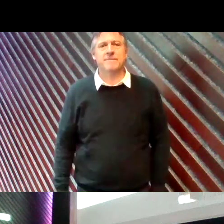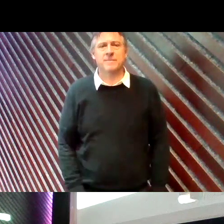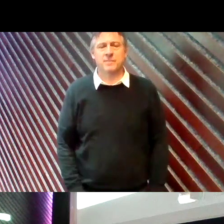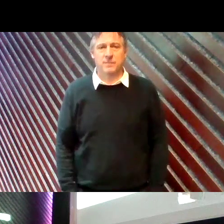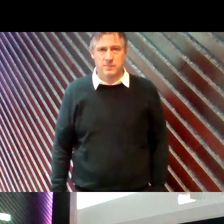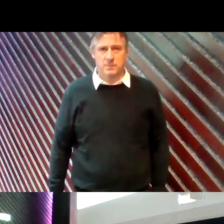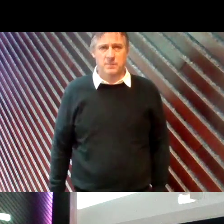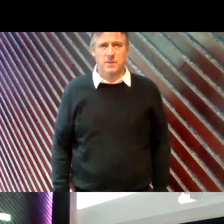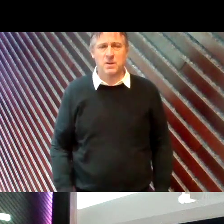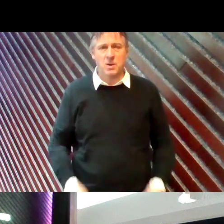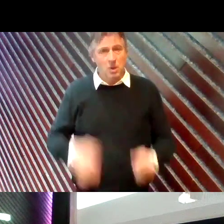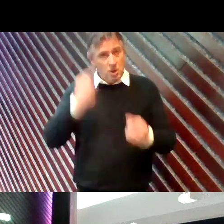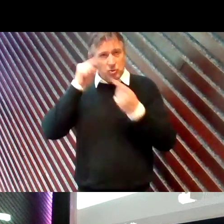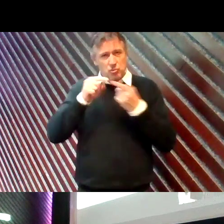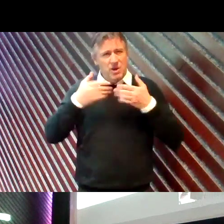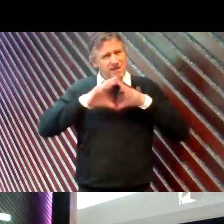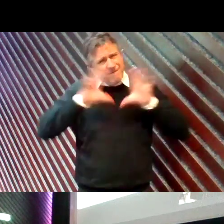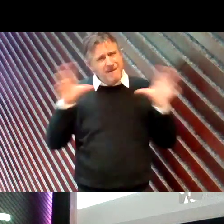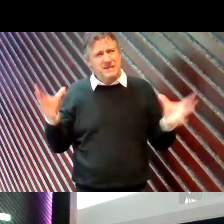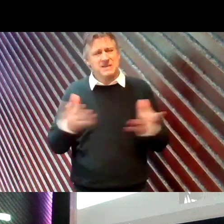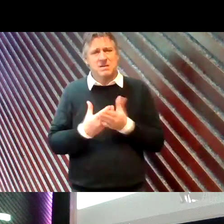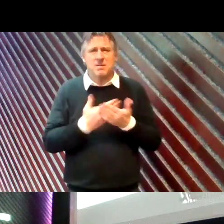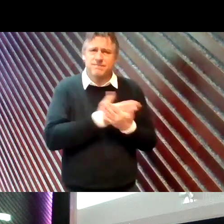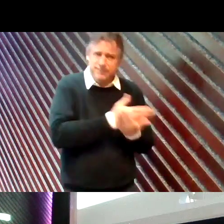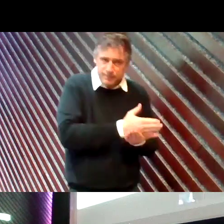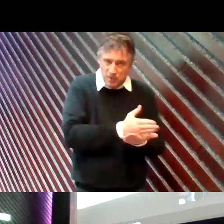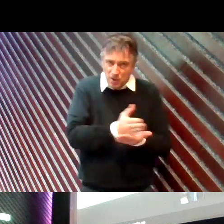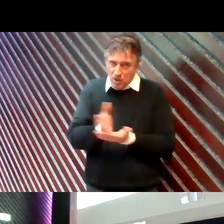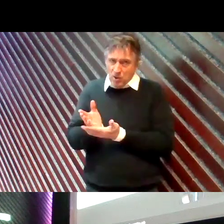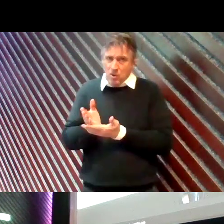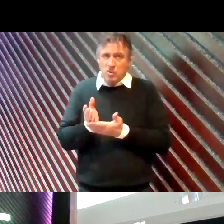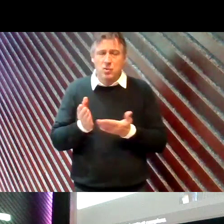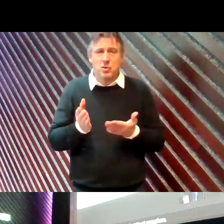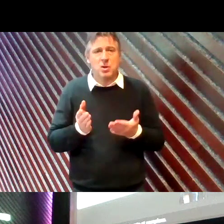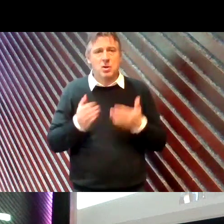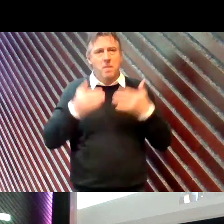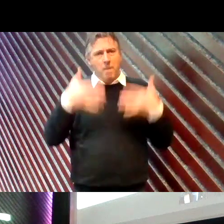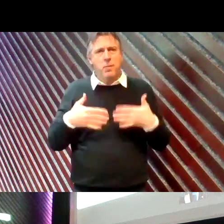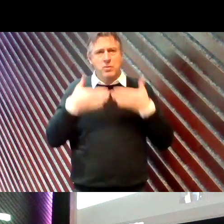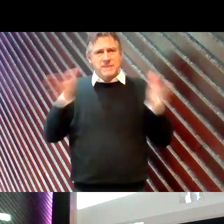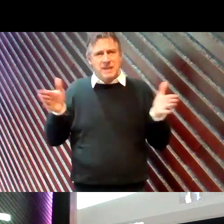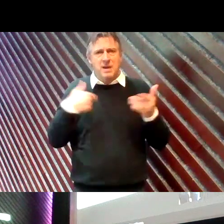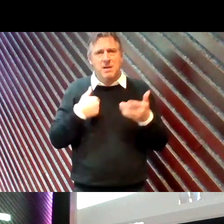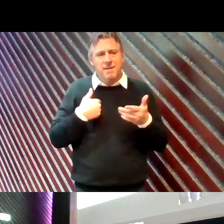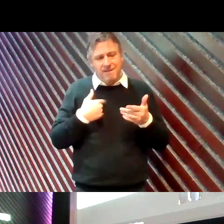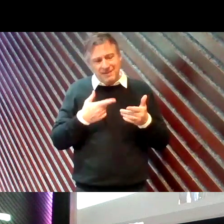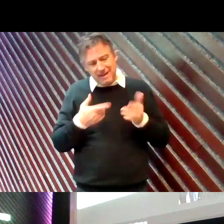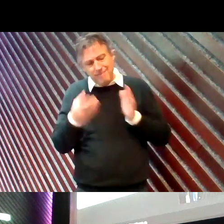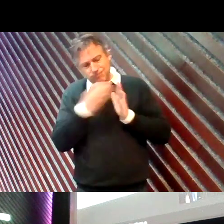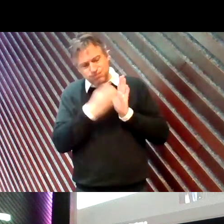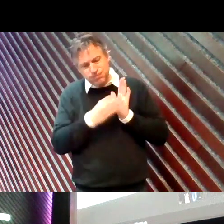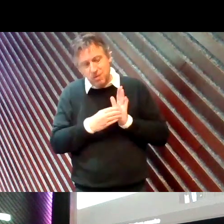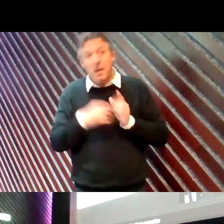le sujet est vaste et complexe parce qu'il y a une structure permise par l'open data et puis il y a tous ces